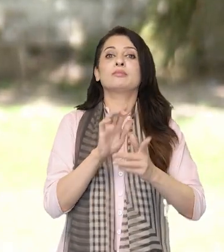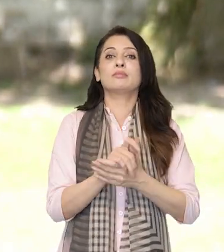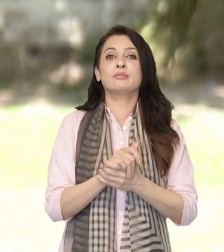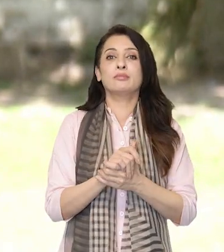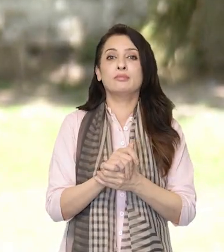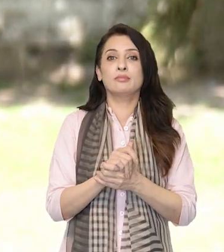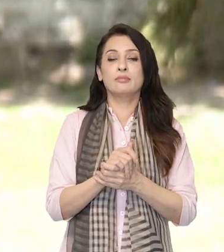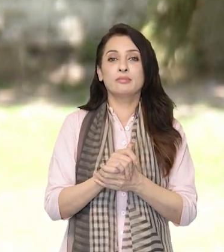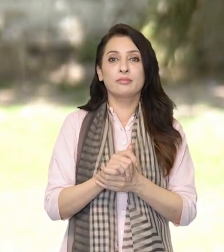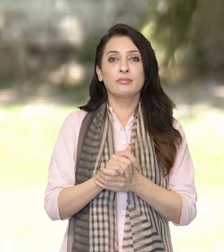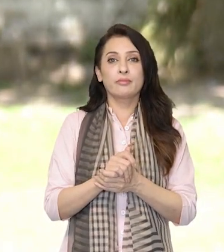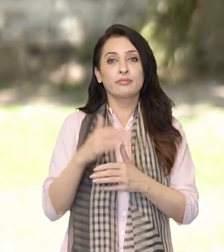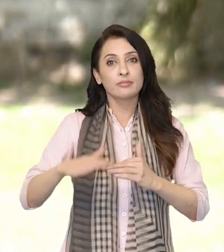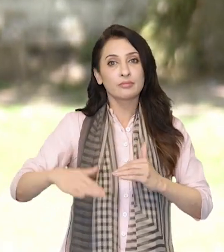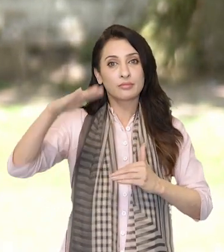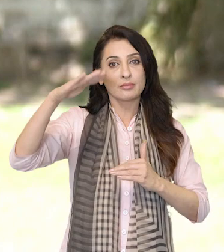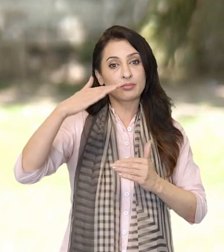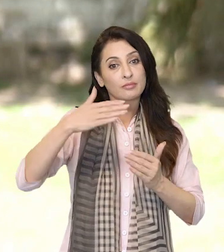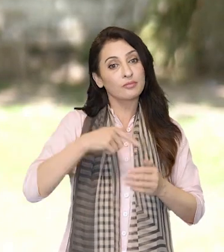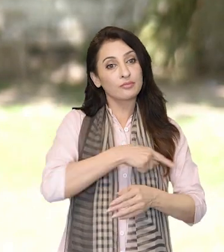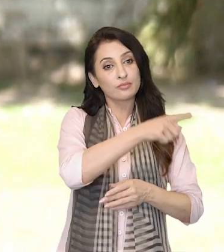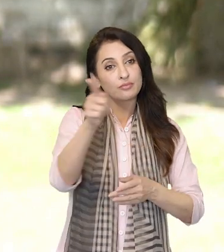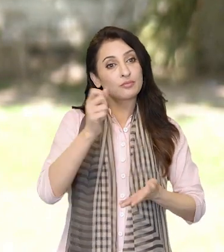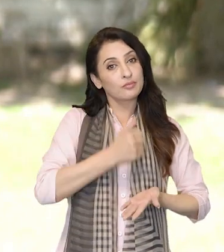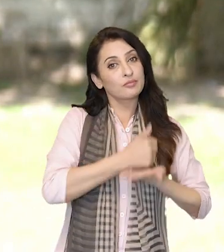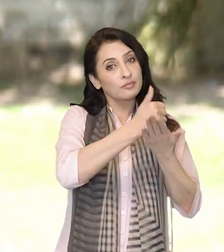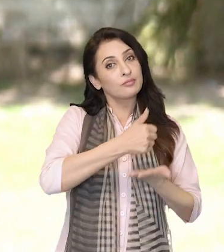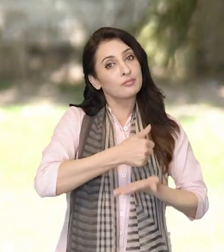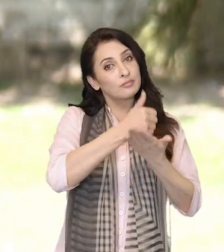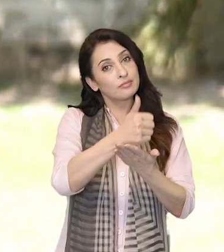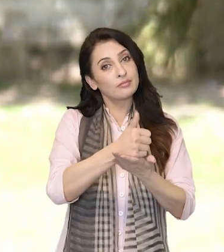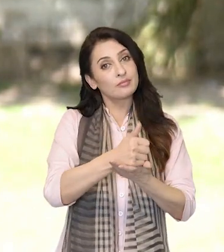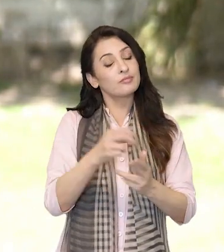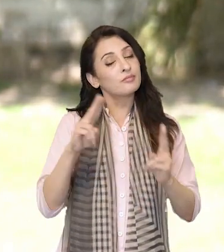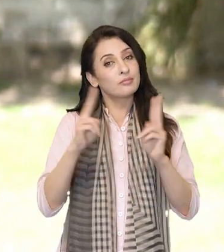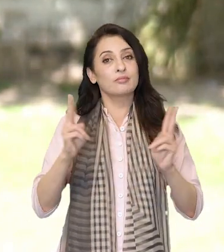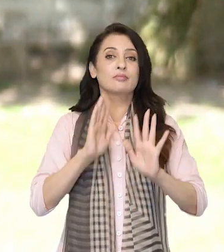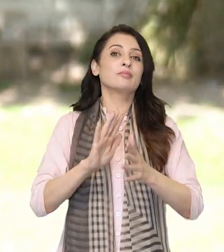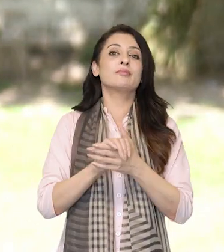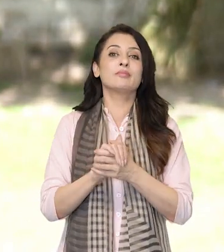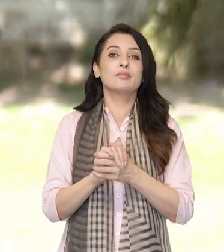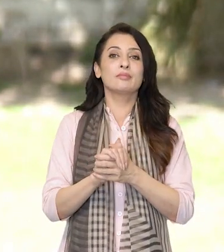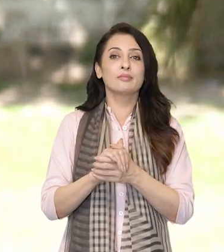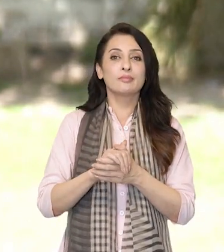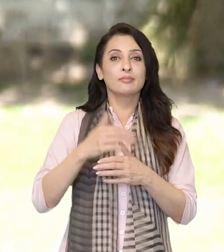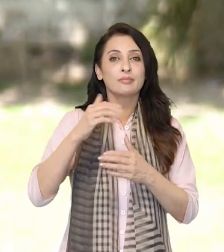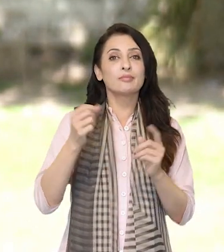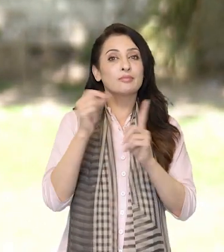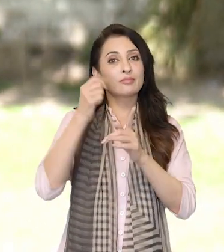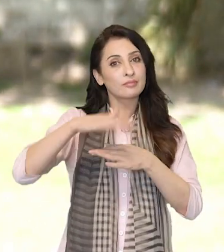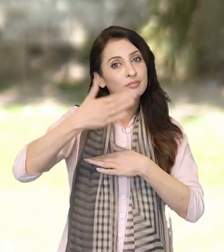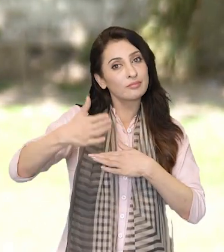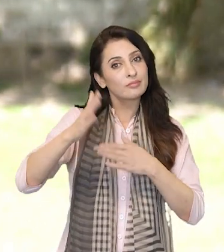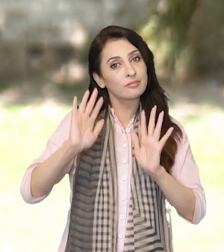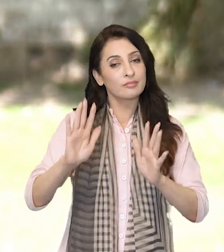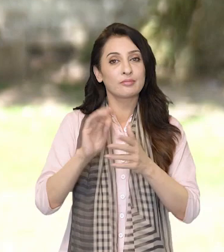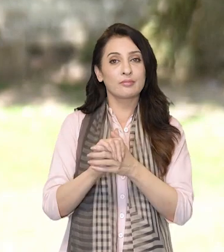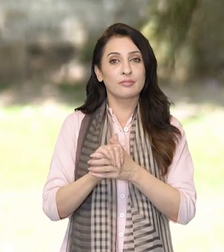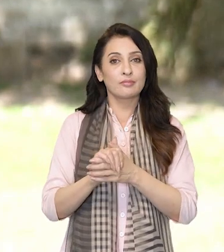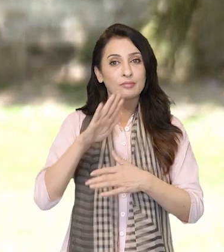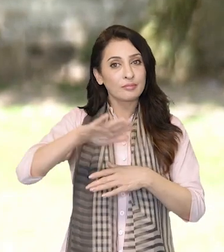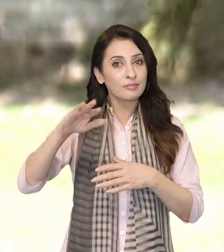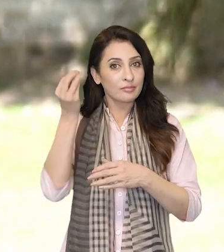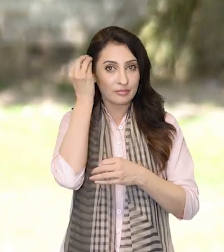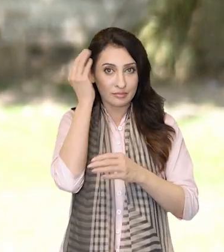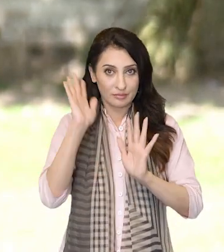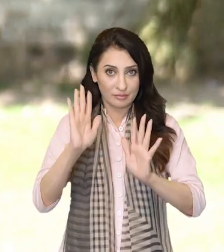बहुत बेनिफिशियल है कि हम उनको इस उम्र से ये सिखाएं, एंड बेशक अभी वो ना करें, लेकिन दे विल कम बैक टू दिस। और यही पाकिस्तान